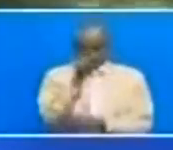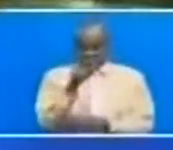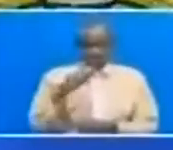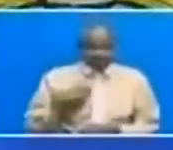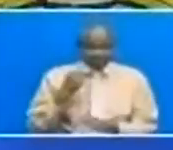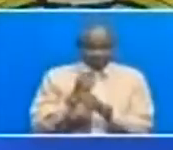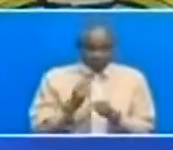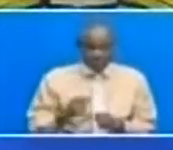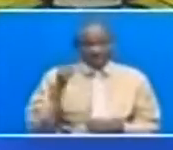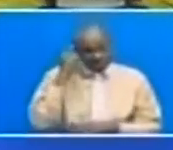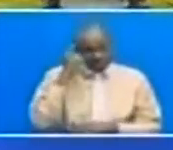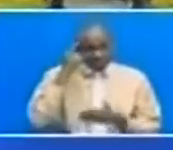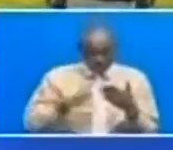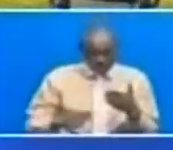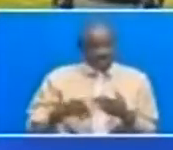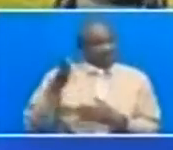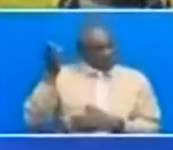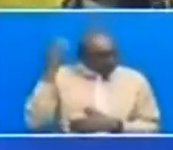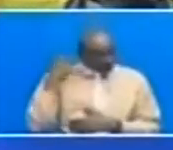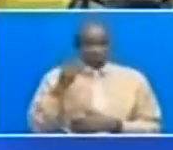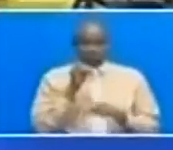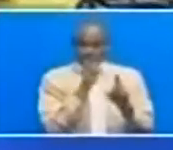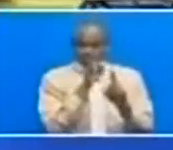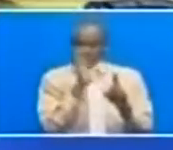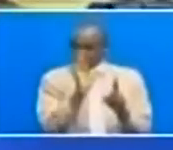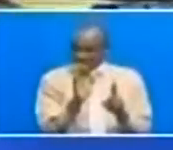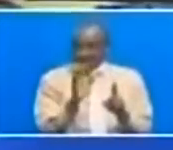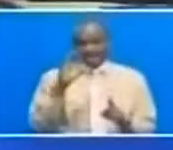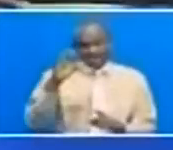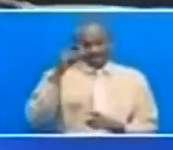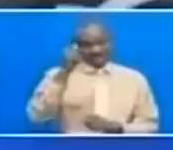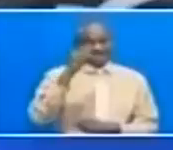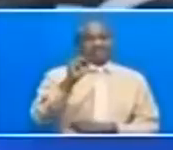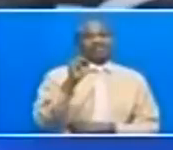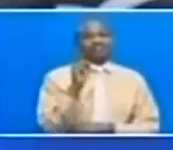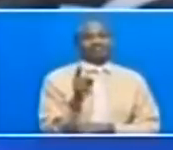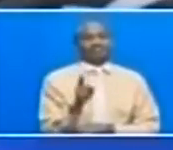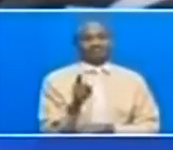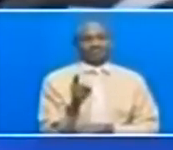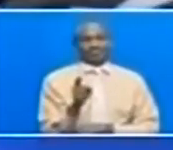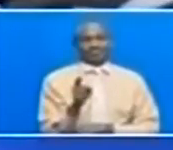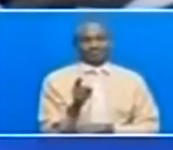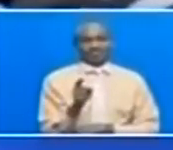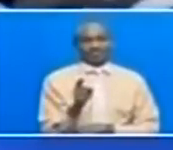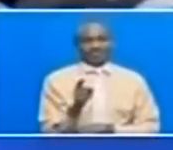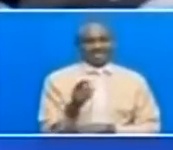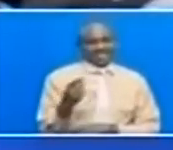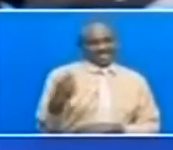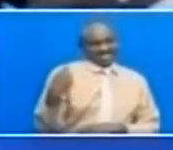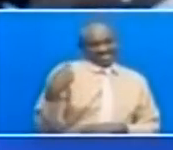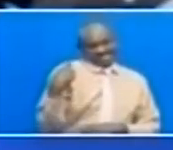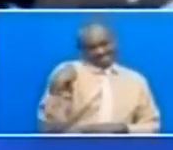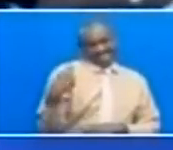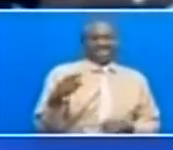akijifua huku kumbukumbu za aliyekuwa mwanagenzi wake Chris Froome zikisalia katika kumbukumbu. Ni kama majuzi